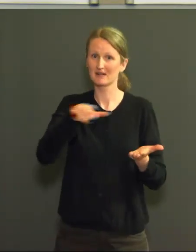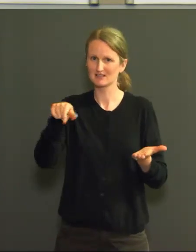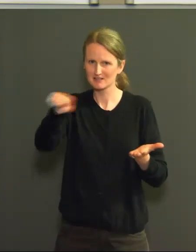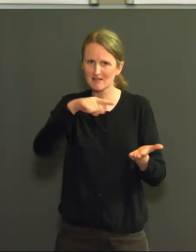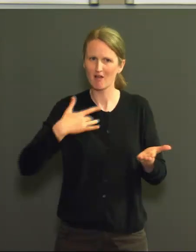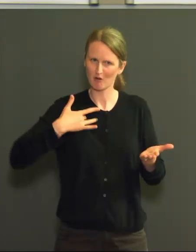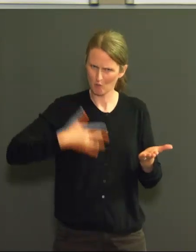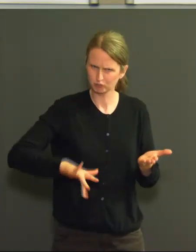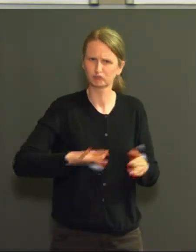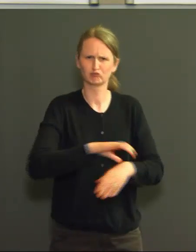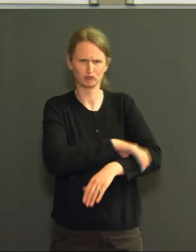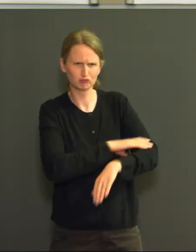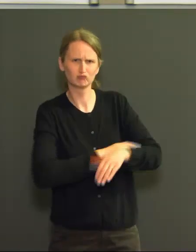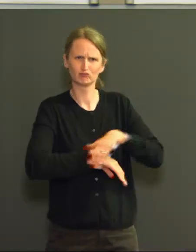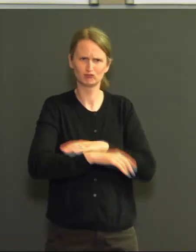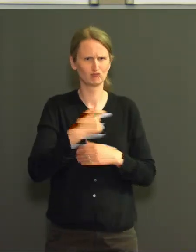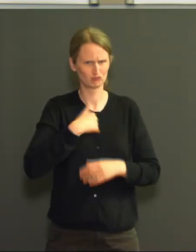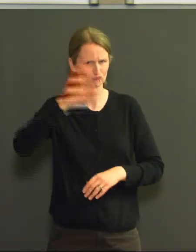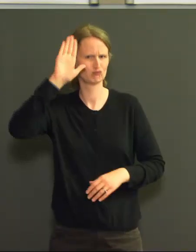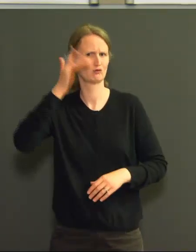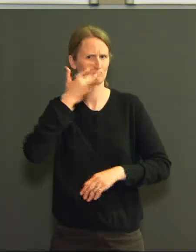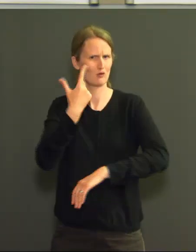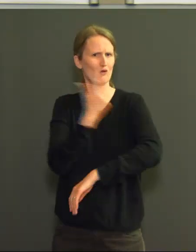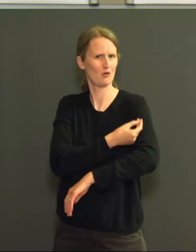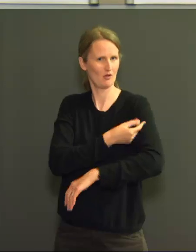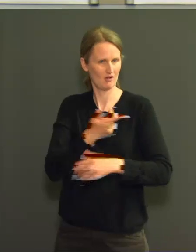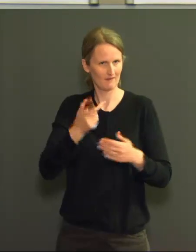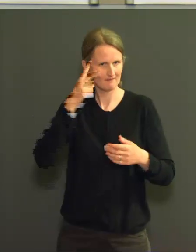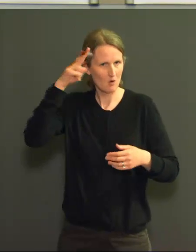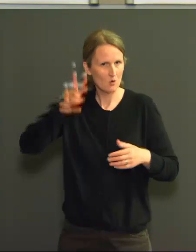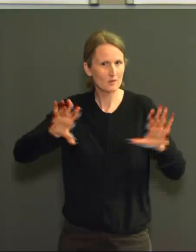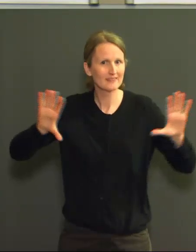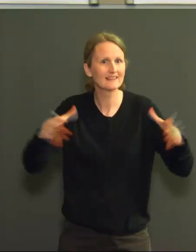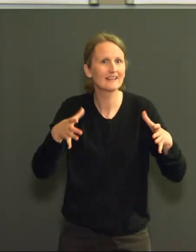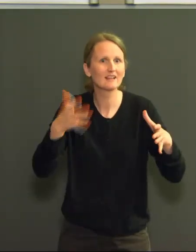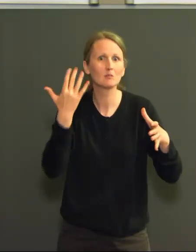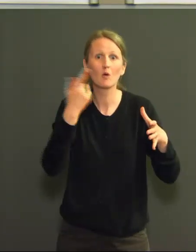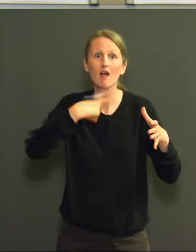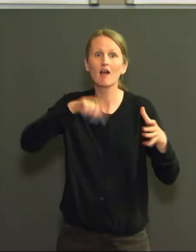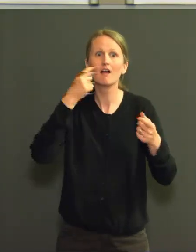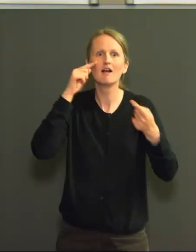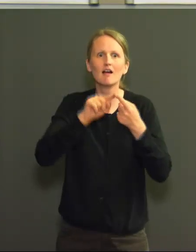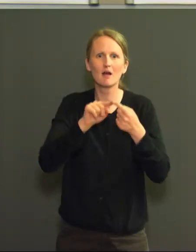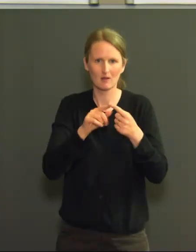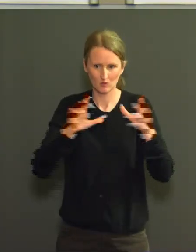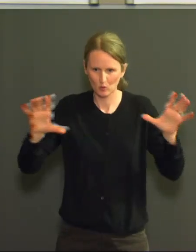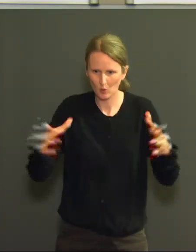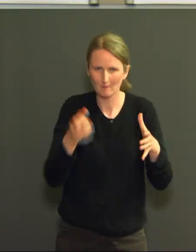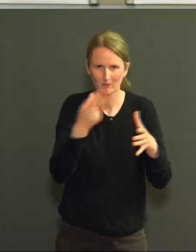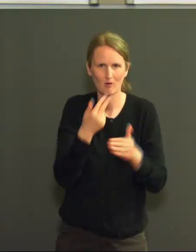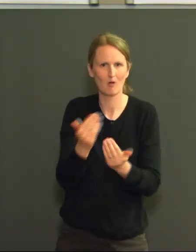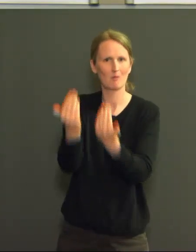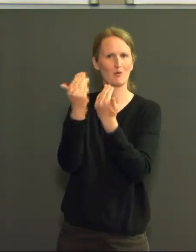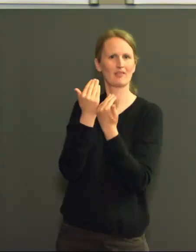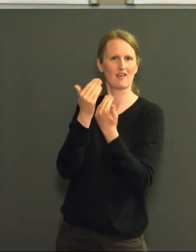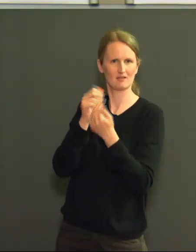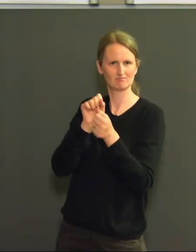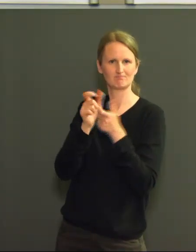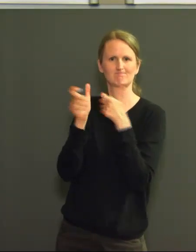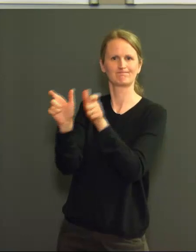pour atteindre l'immunité collective et reprendre la maîtrise de nos vies. Ce retour à